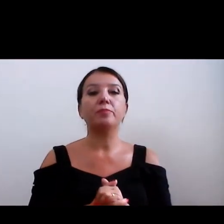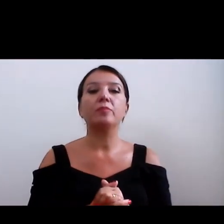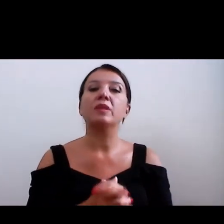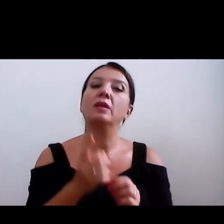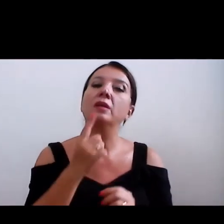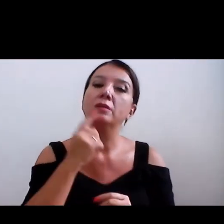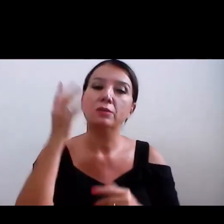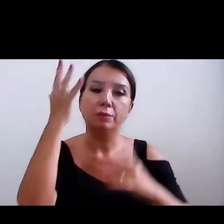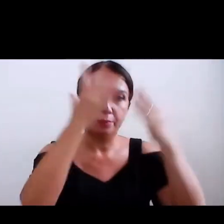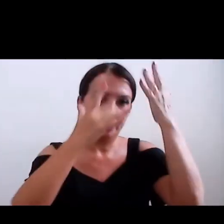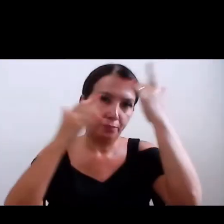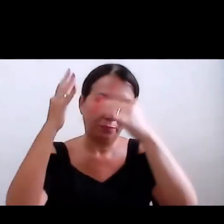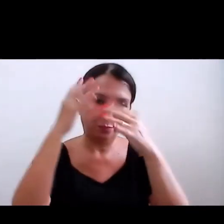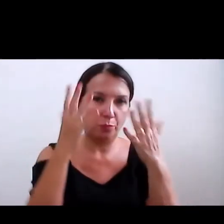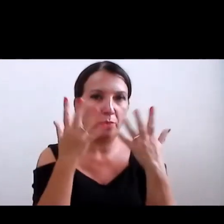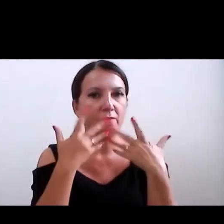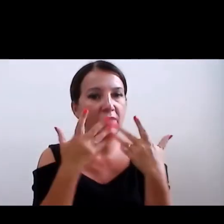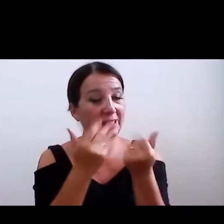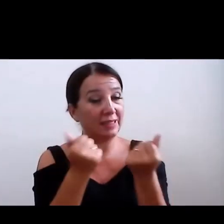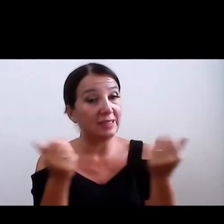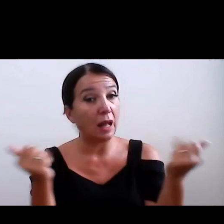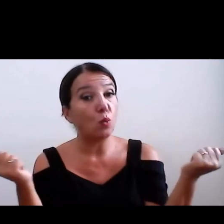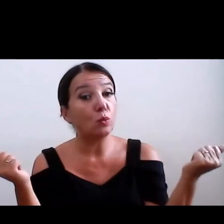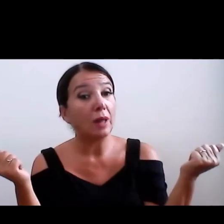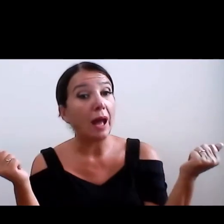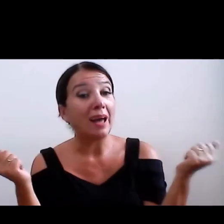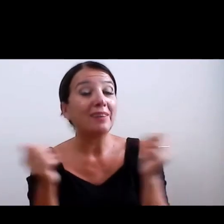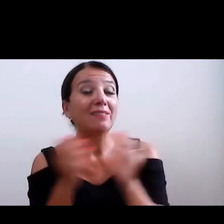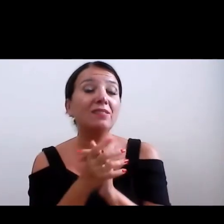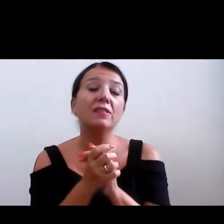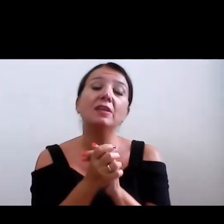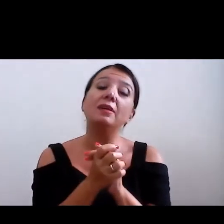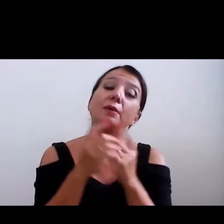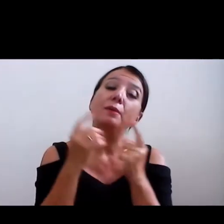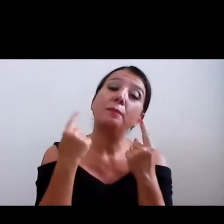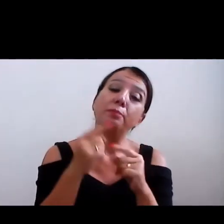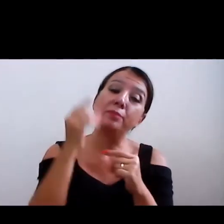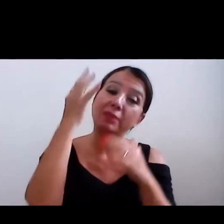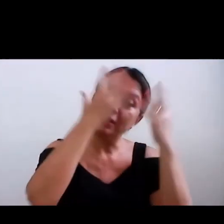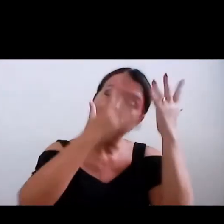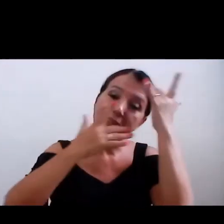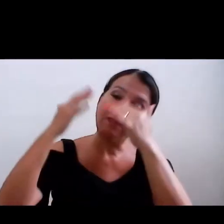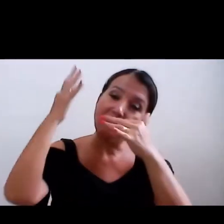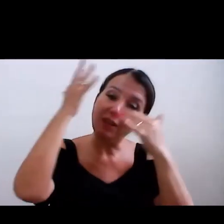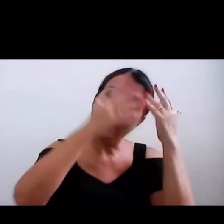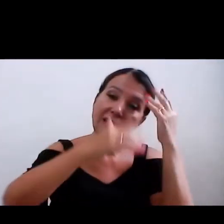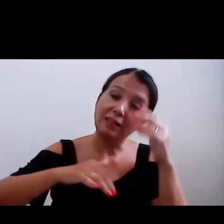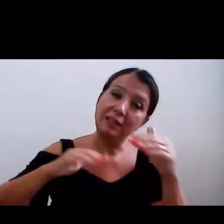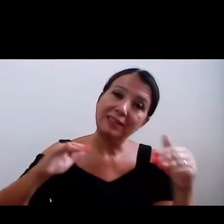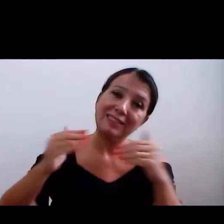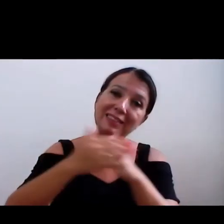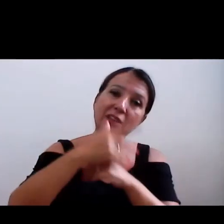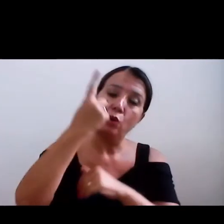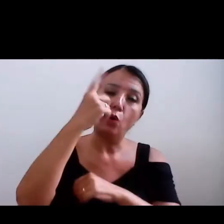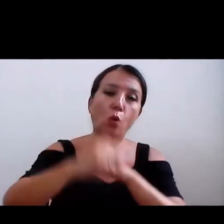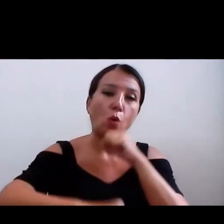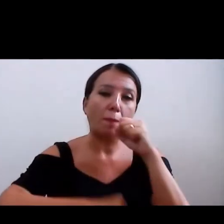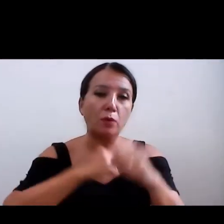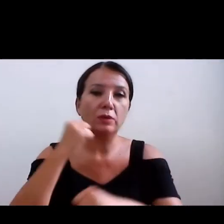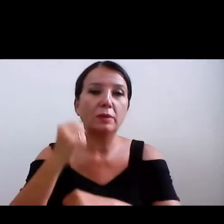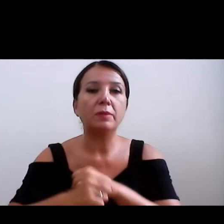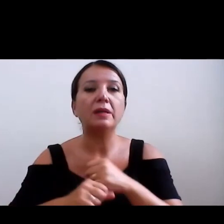con la quale, ecco, io vorrei salutarvi è quella di riflettere anche dietro a ogni comportamento, dietro